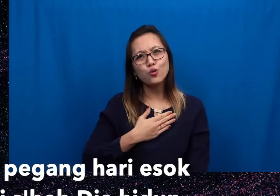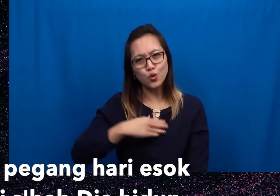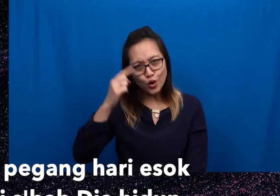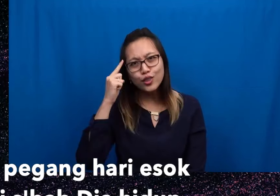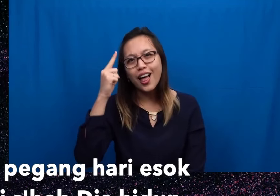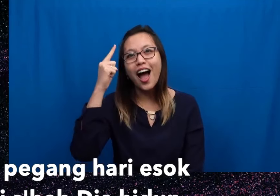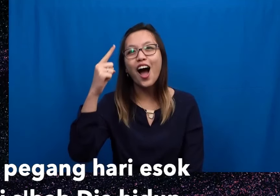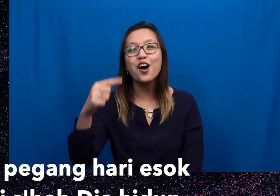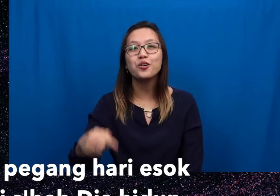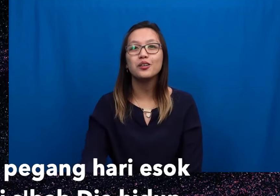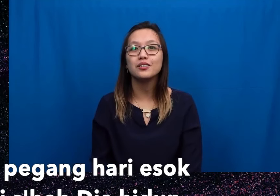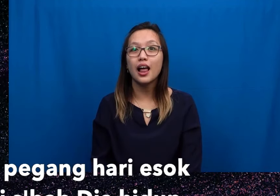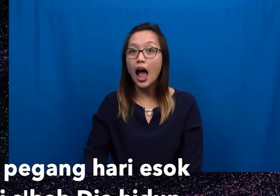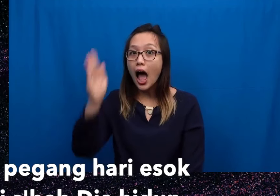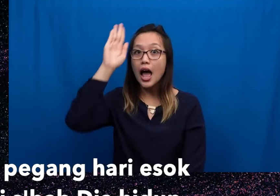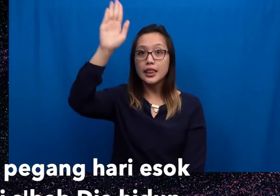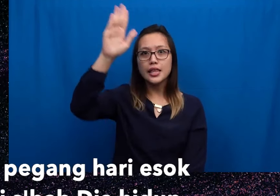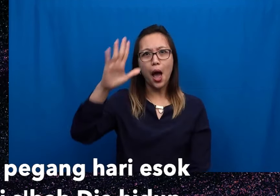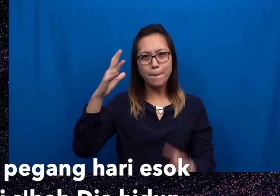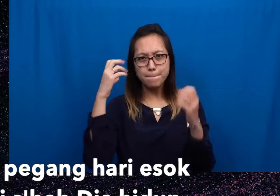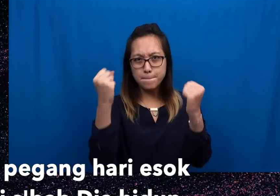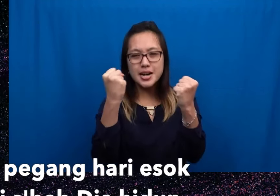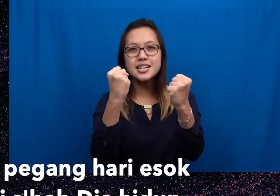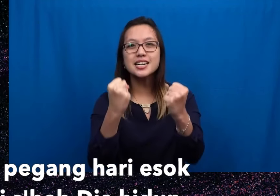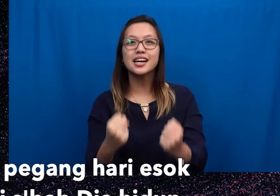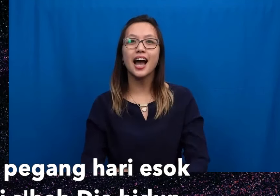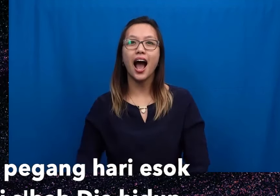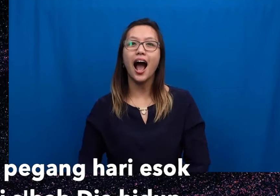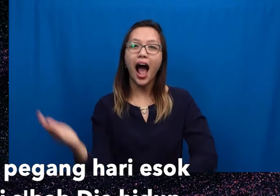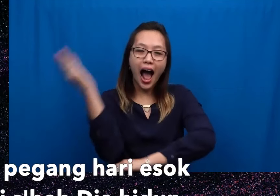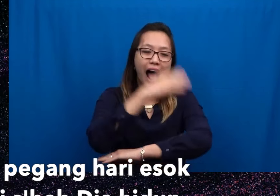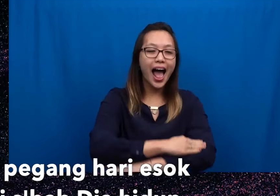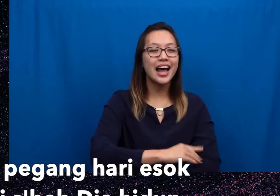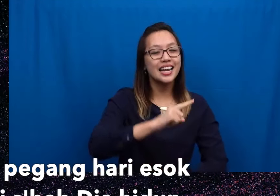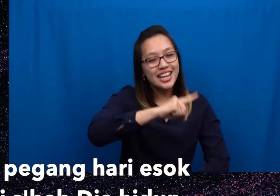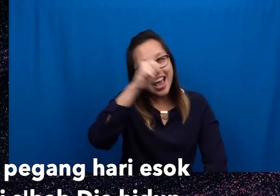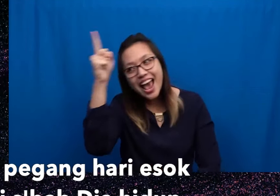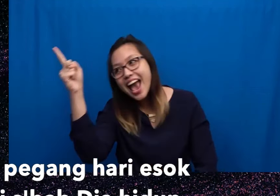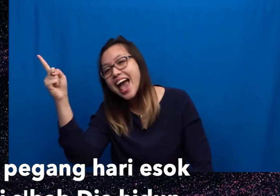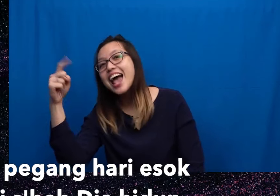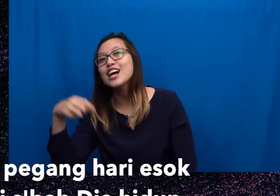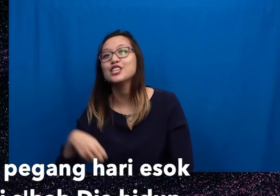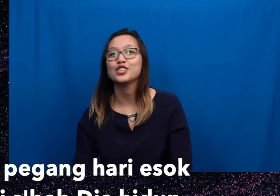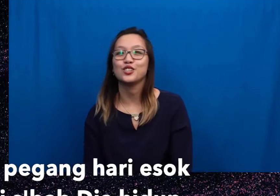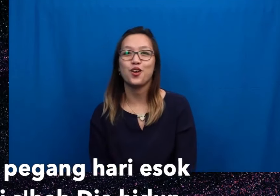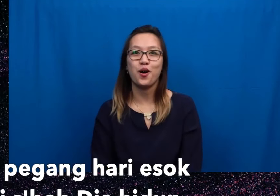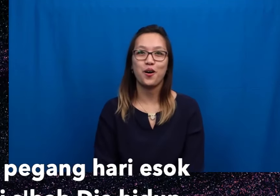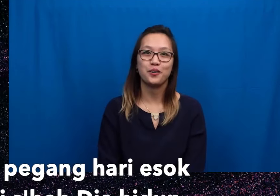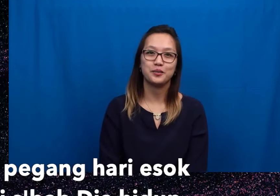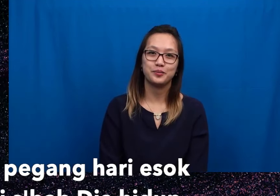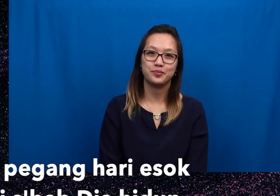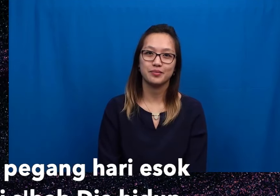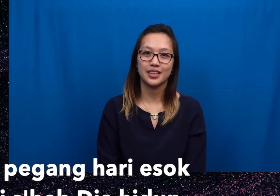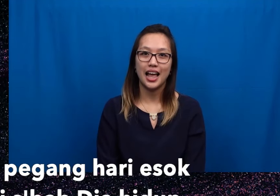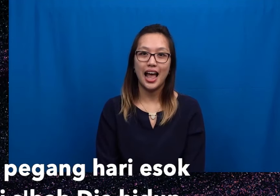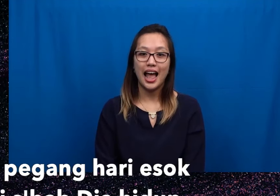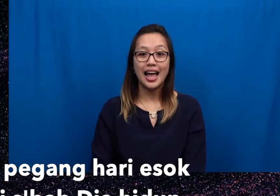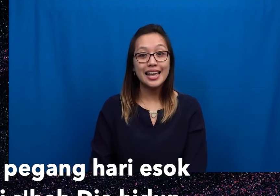karena ku tahu Dia pegang hari